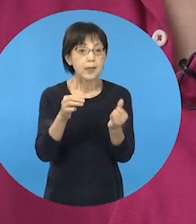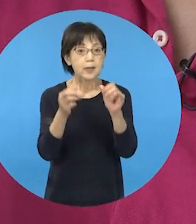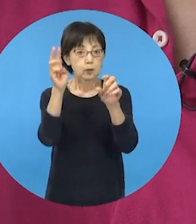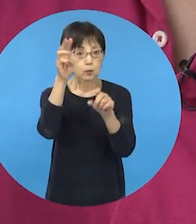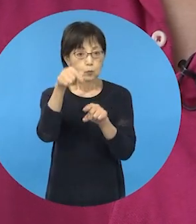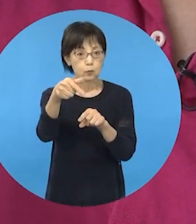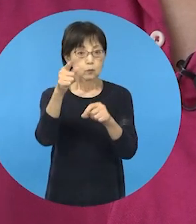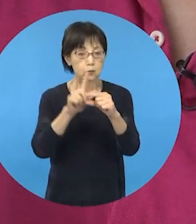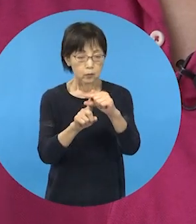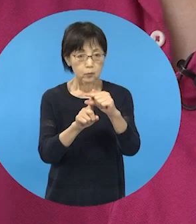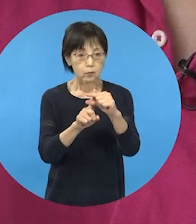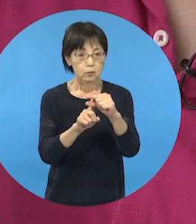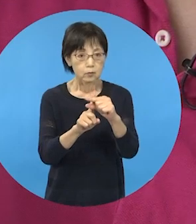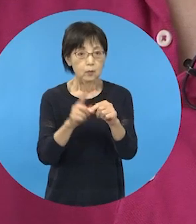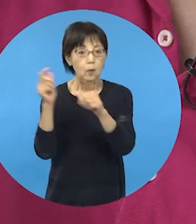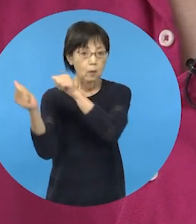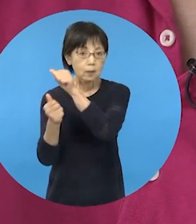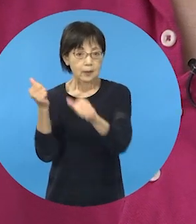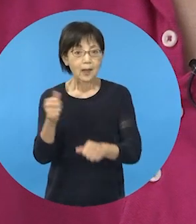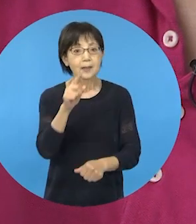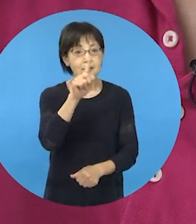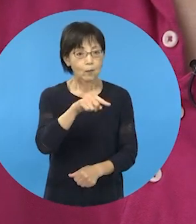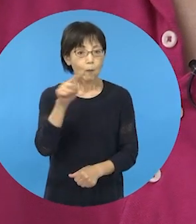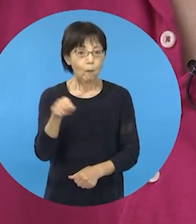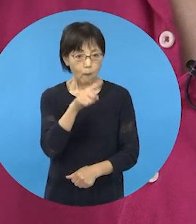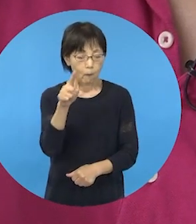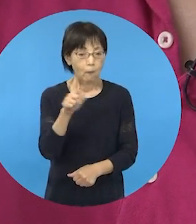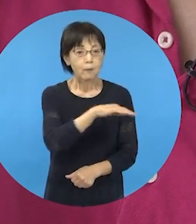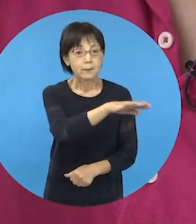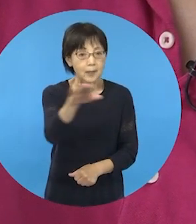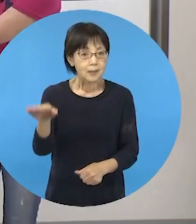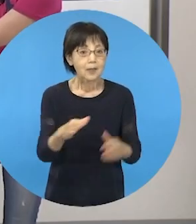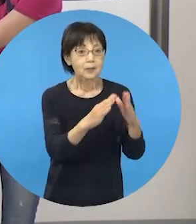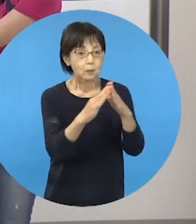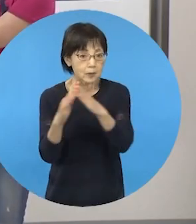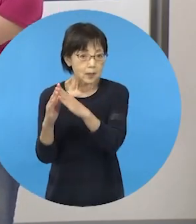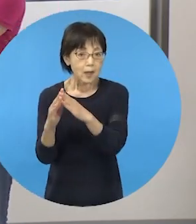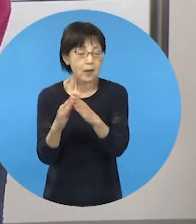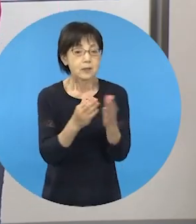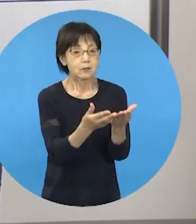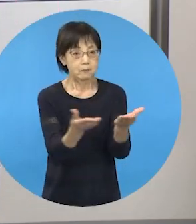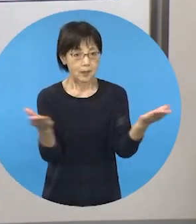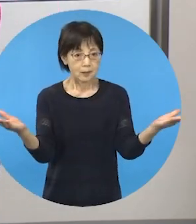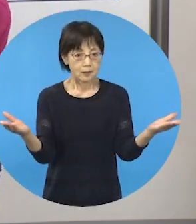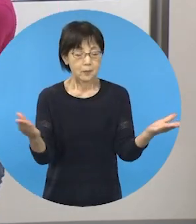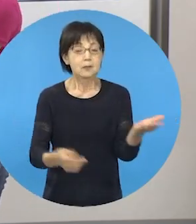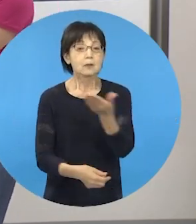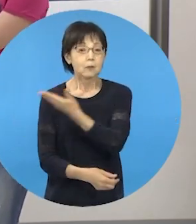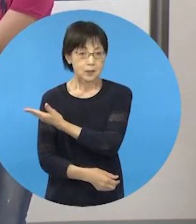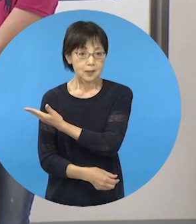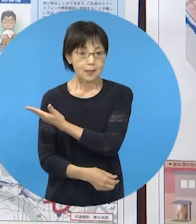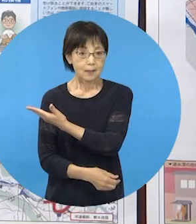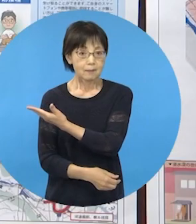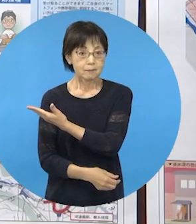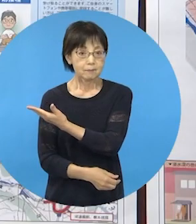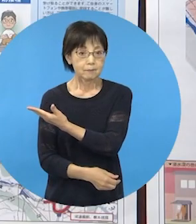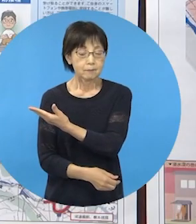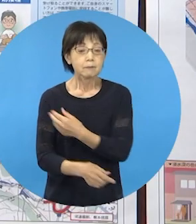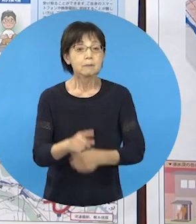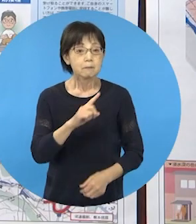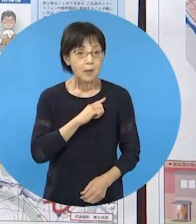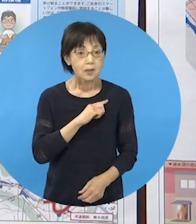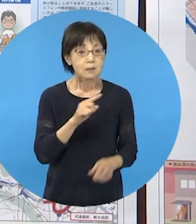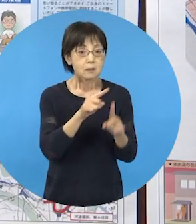を市内全校に配布しています。 こちらになりますね。でこちらを広げたものがこちらになる、 はい、はい。まず